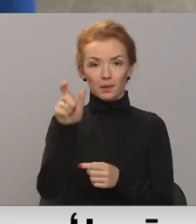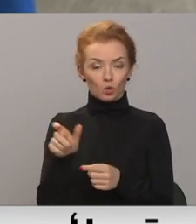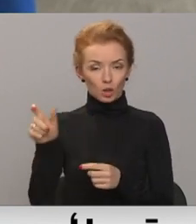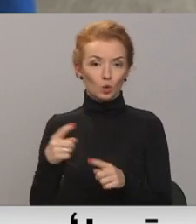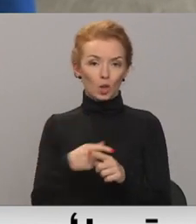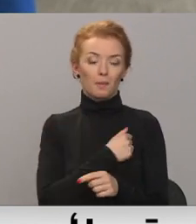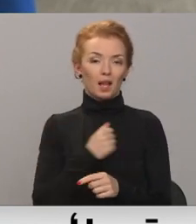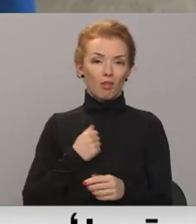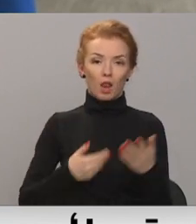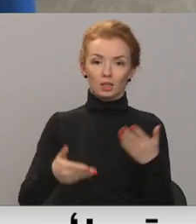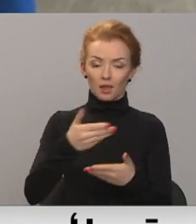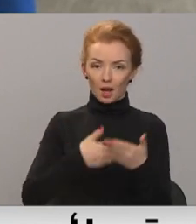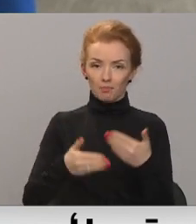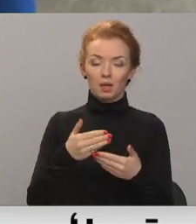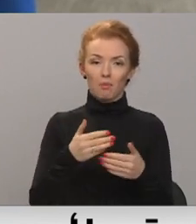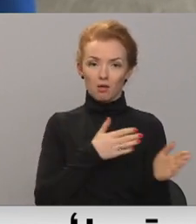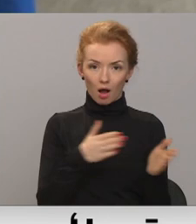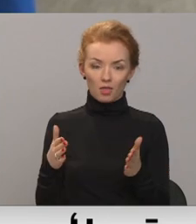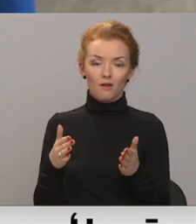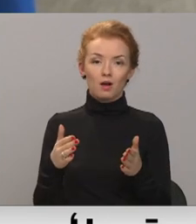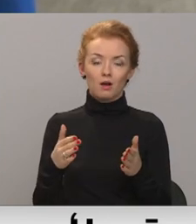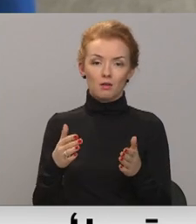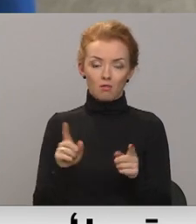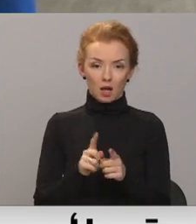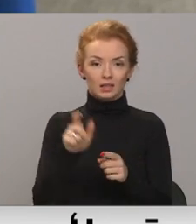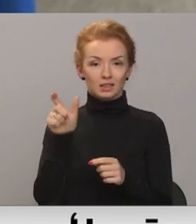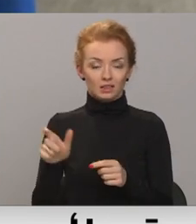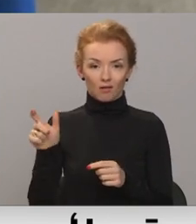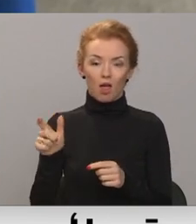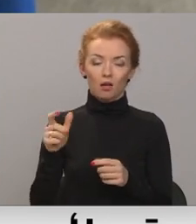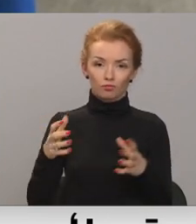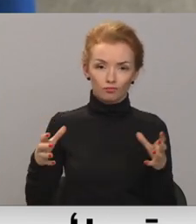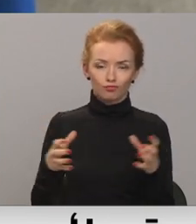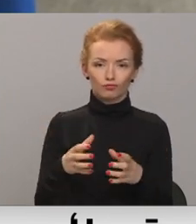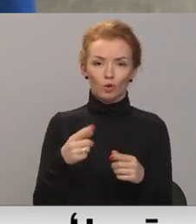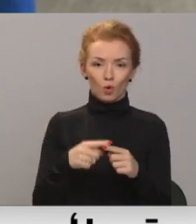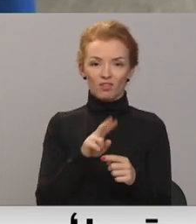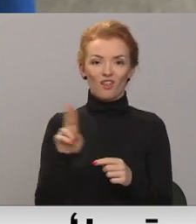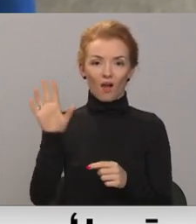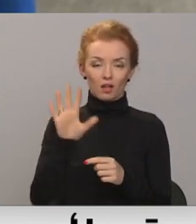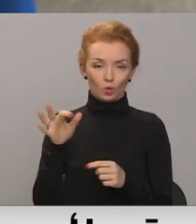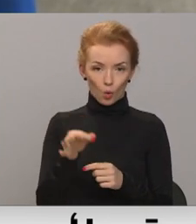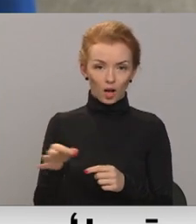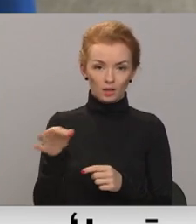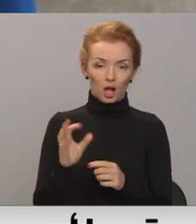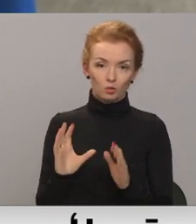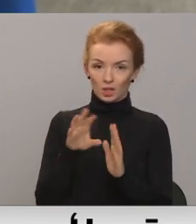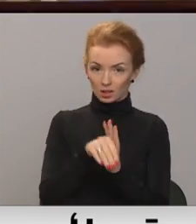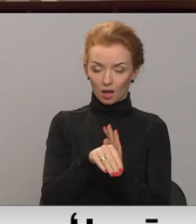militārā sadarbība, civilā gatavība, ciešāka mūsu iedzīvotāju, privātā sektora un nevalstisko organizāciju